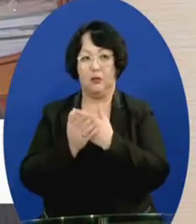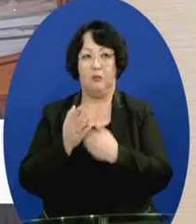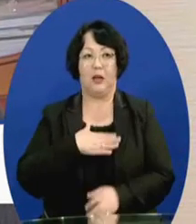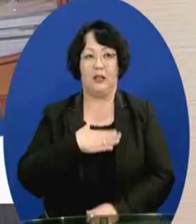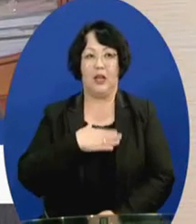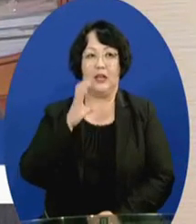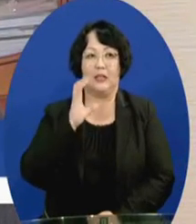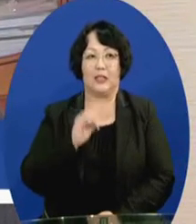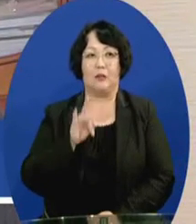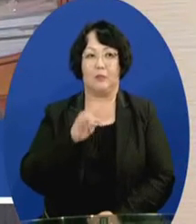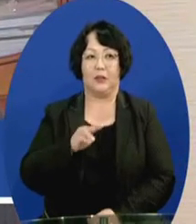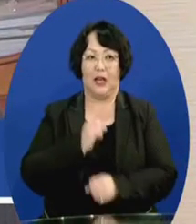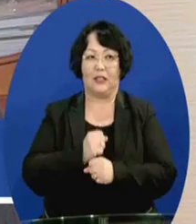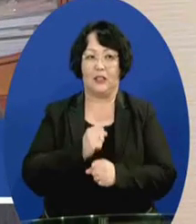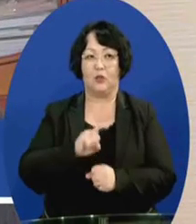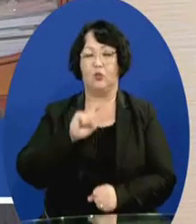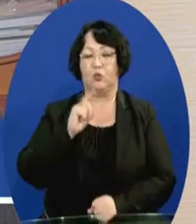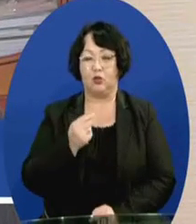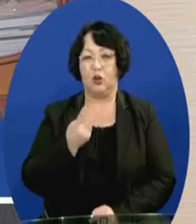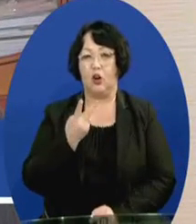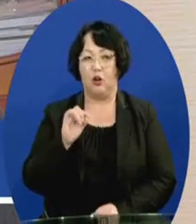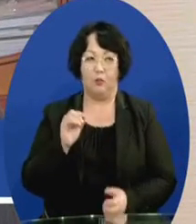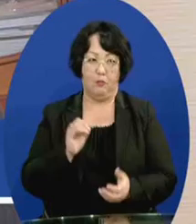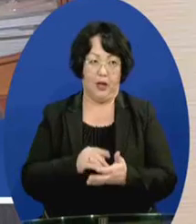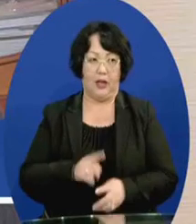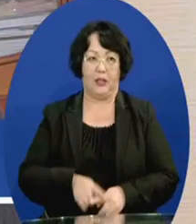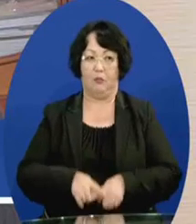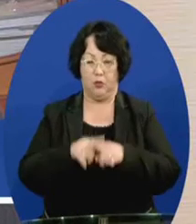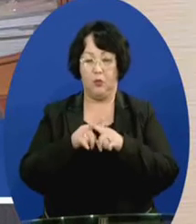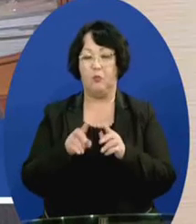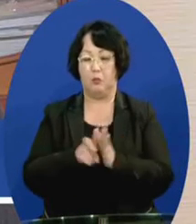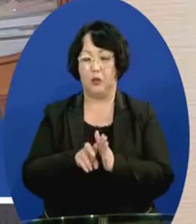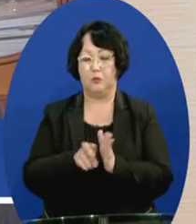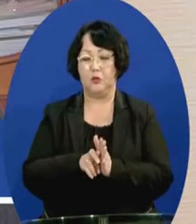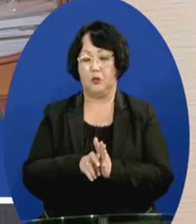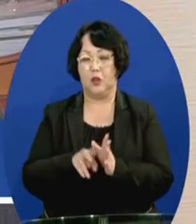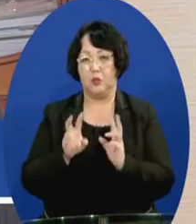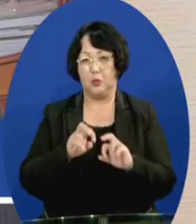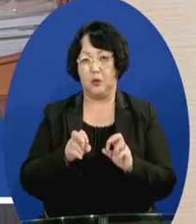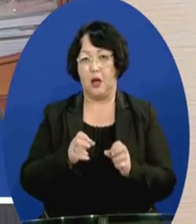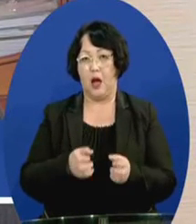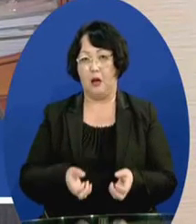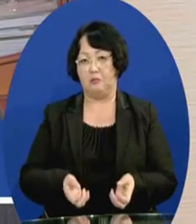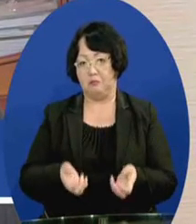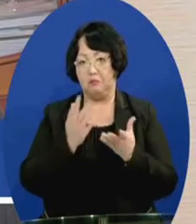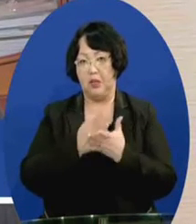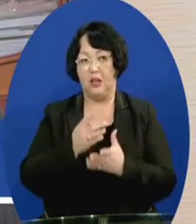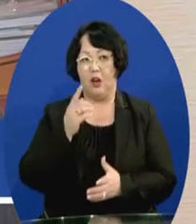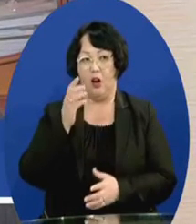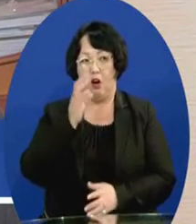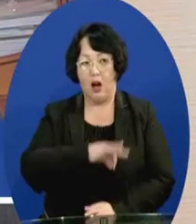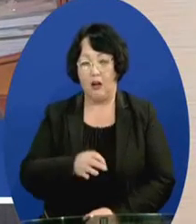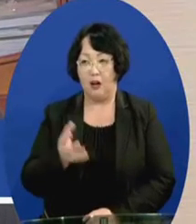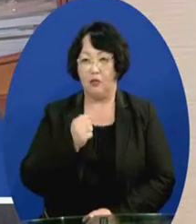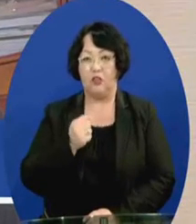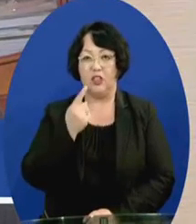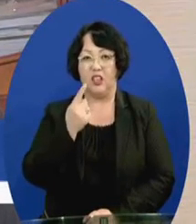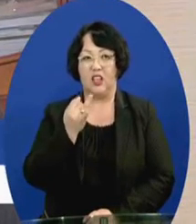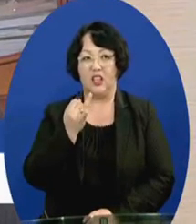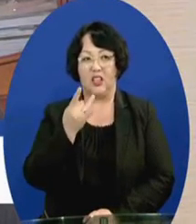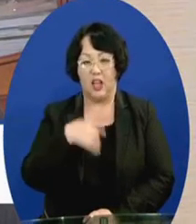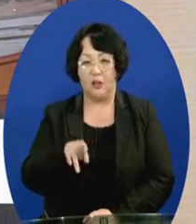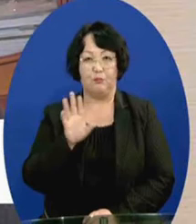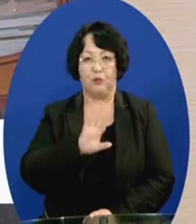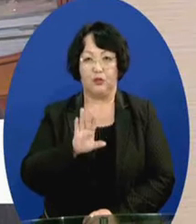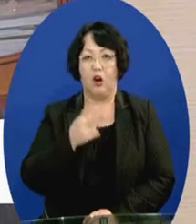ажиллах хүчний тоо бол нэг 20 мянган хүнээр өсөх боломжтой гэсэн судалгаа байдаг. Олох мөнгө бол нэг их 80 төгрөг биш 2 их 80